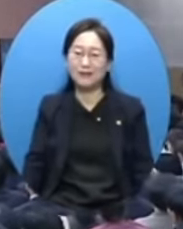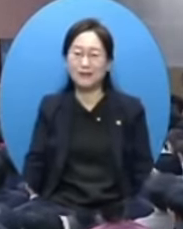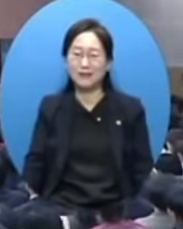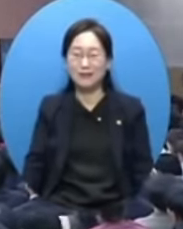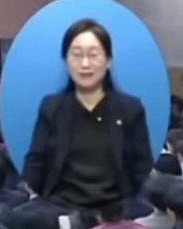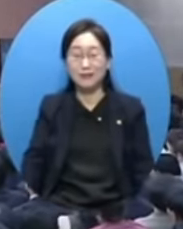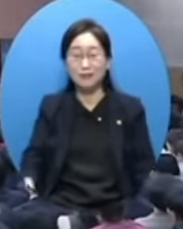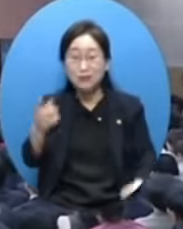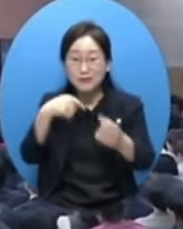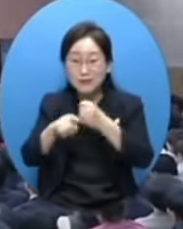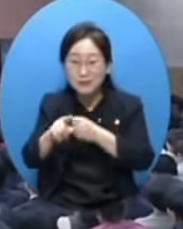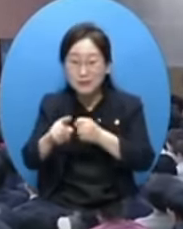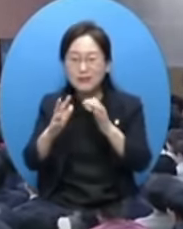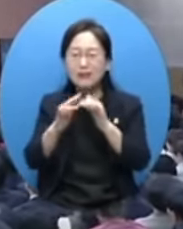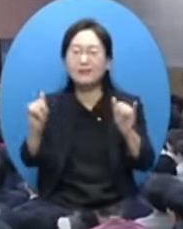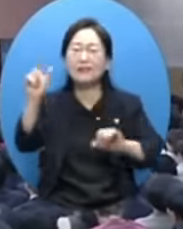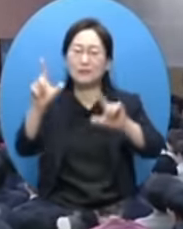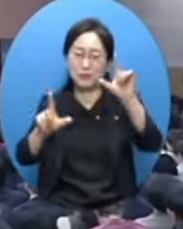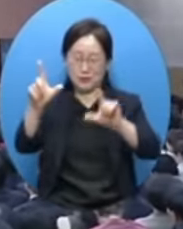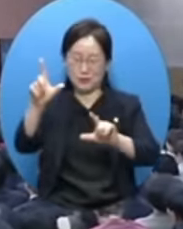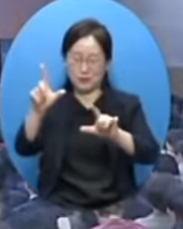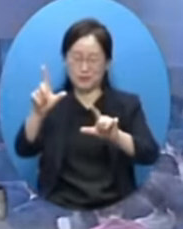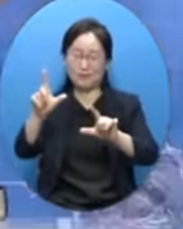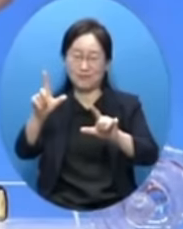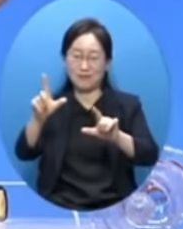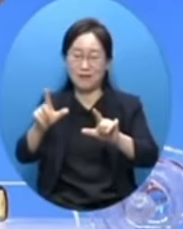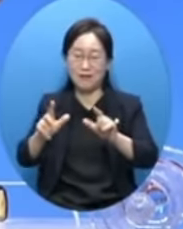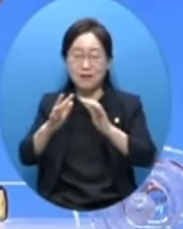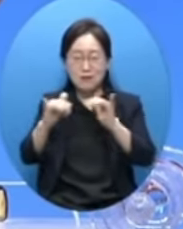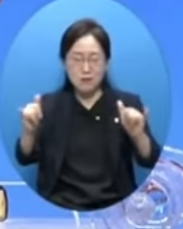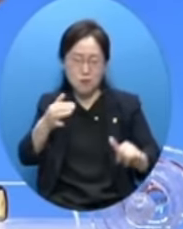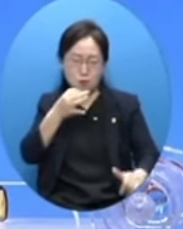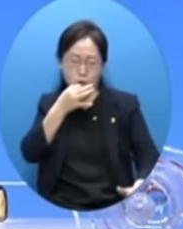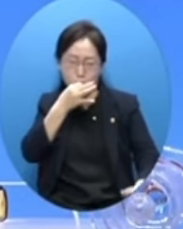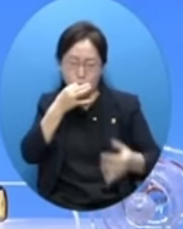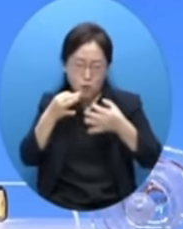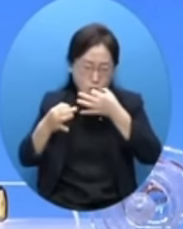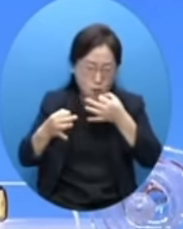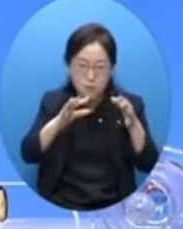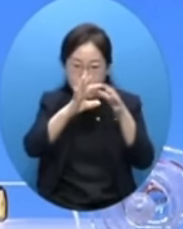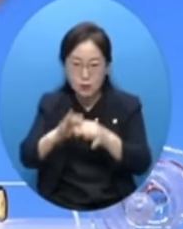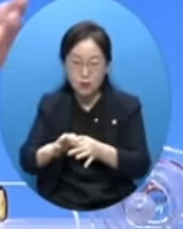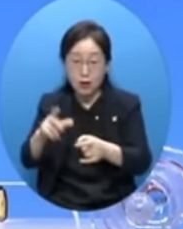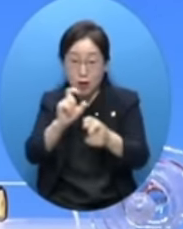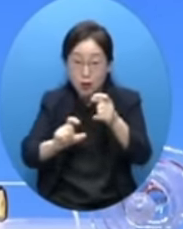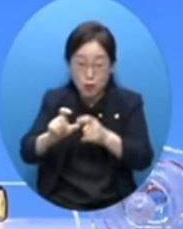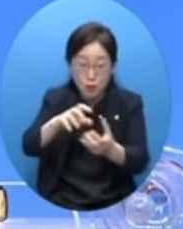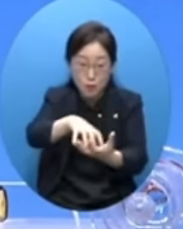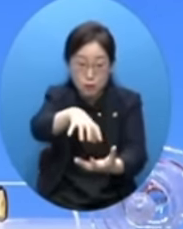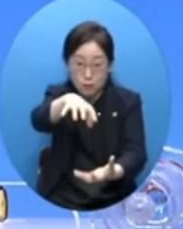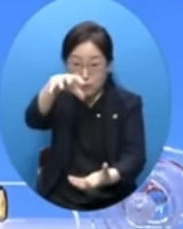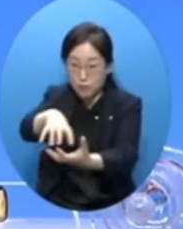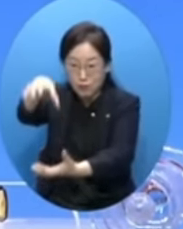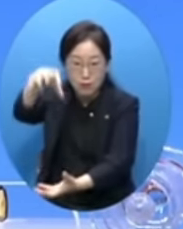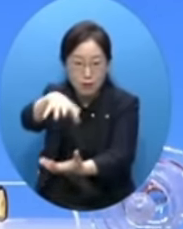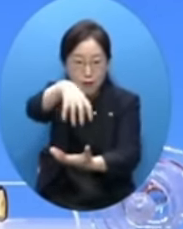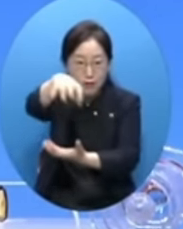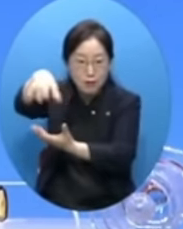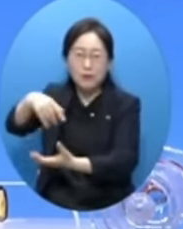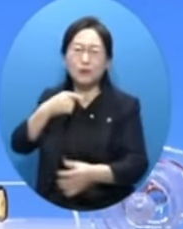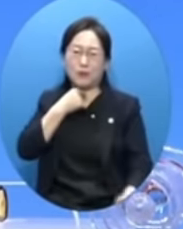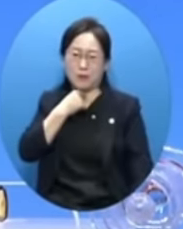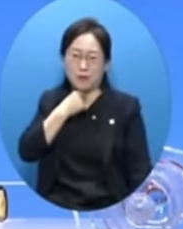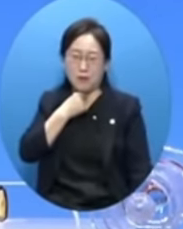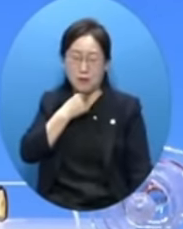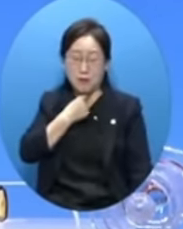이것이 인간의 모습입니다. 인간의 욕심은 한이 없습니다. 늘 더 많이 갖기를 원하기에 부족함을 느끼고